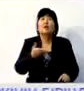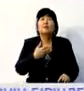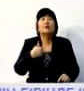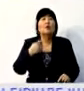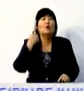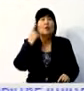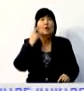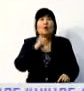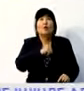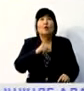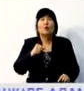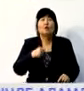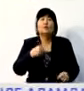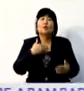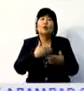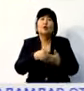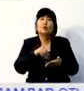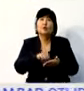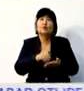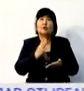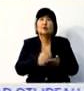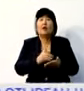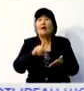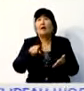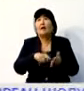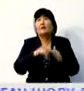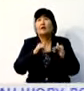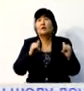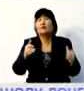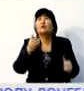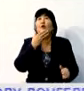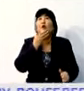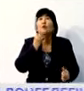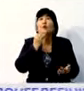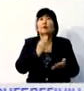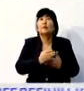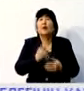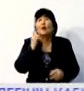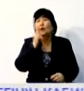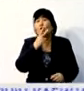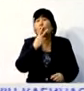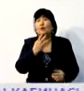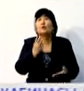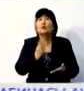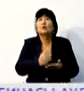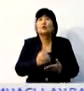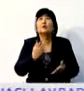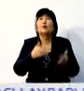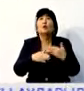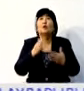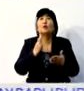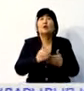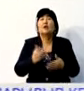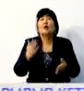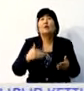ойлаймын, өзімізді үлесіміз қосып атырмыз. Қаланың өсіп атқан, көркейіп атқан, дүрт көзбен көріп жүрміз, қуанамыз,